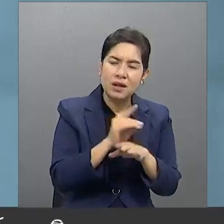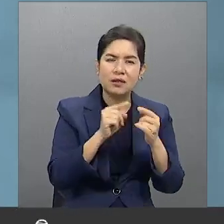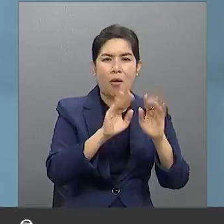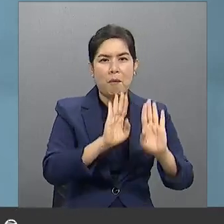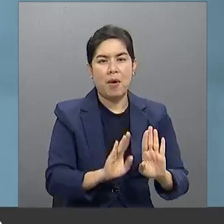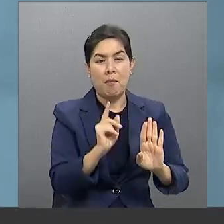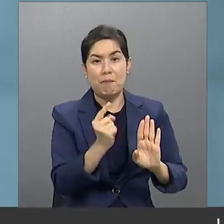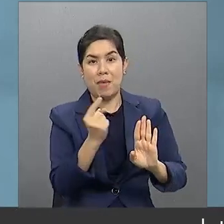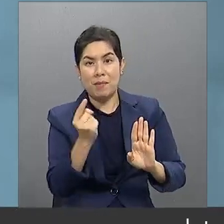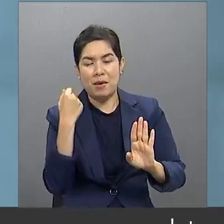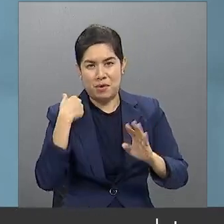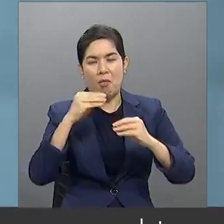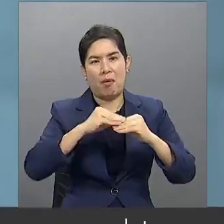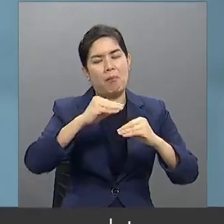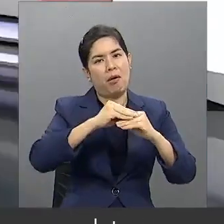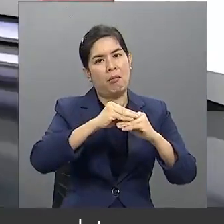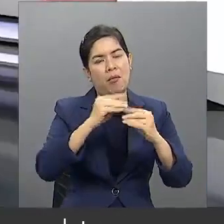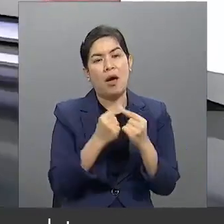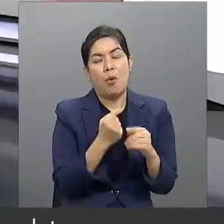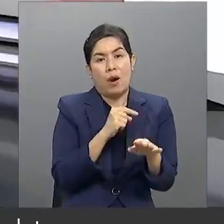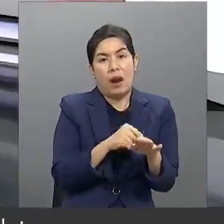จำนวนเวลาที่ใช้สั้นมากๆค่ะขอบคุณค่ะ